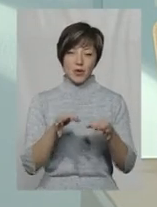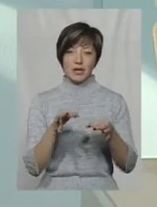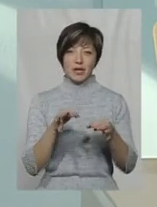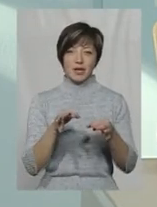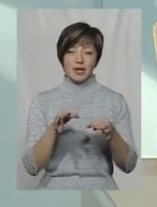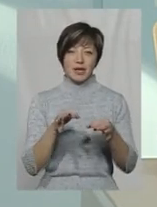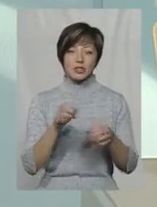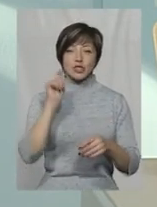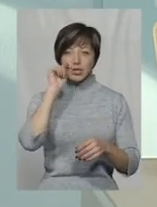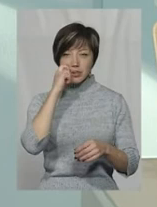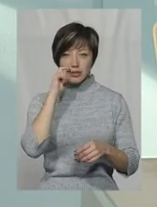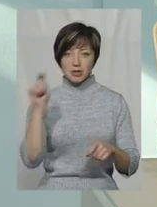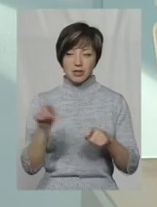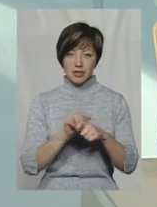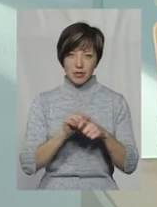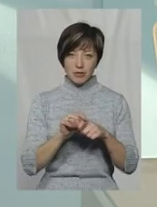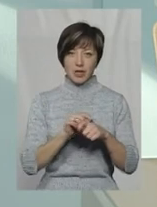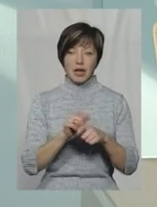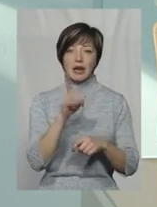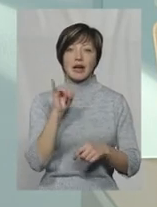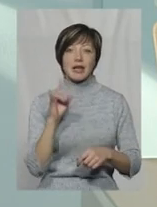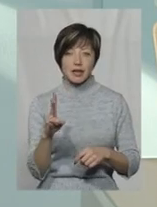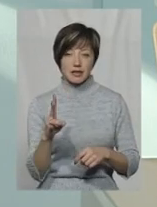фітонциди – чесник, лук, хрін.